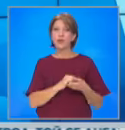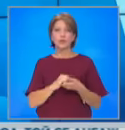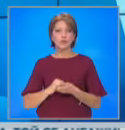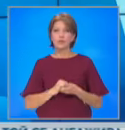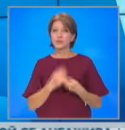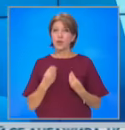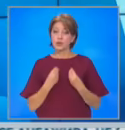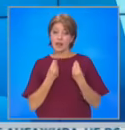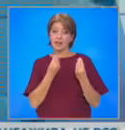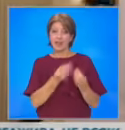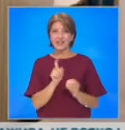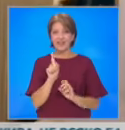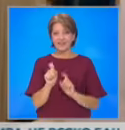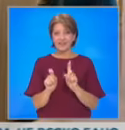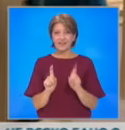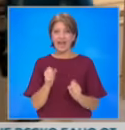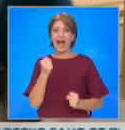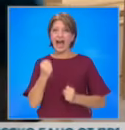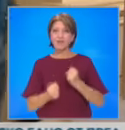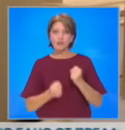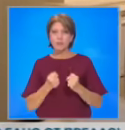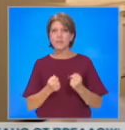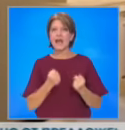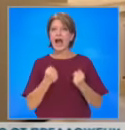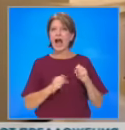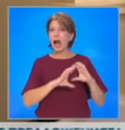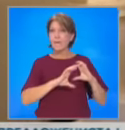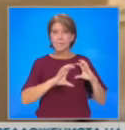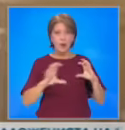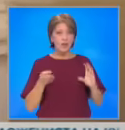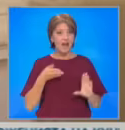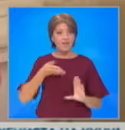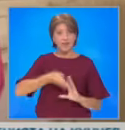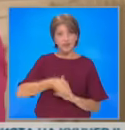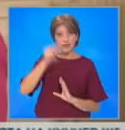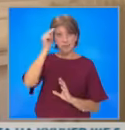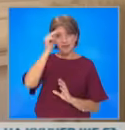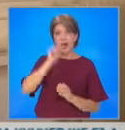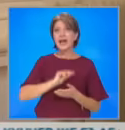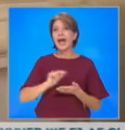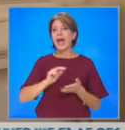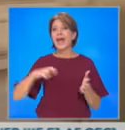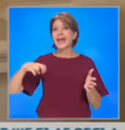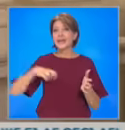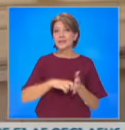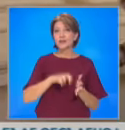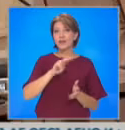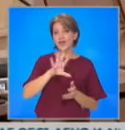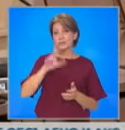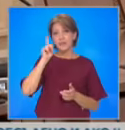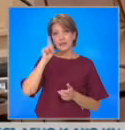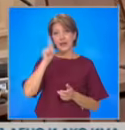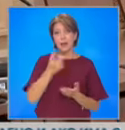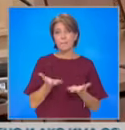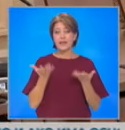което е възложена дезинфекцията на автомобилите и камионите, влизащи в България, е регистрирано 25 дни преди да подпише договора за